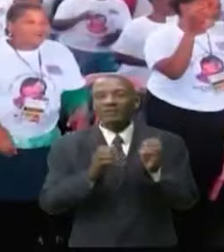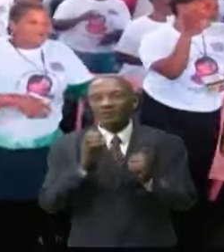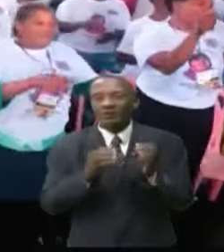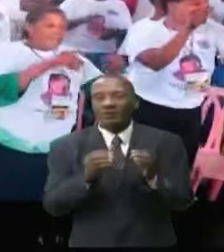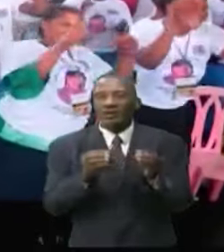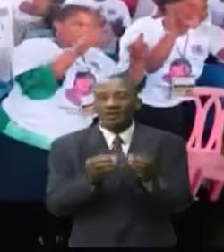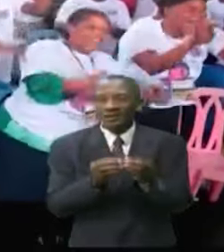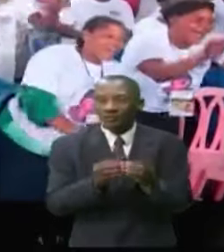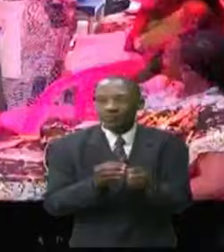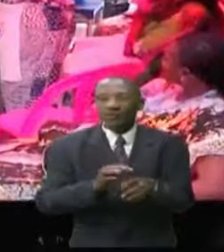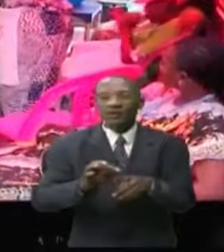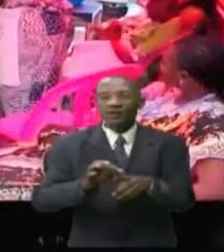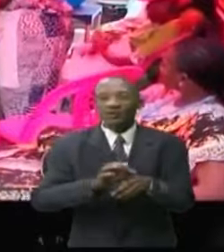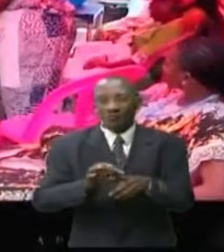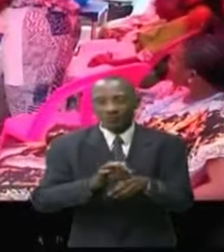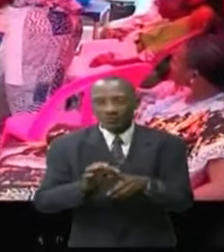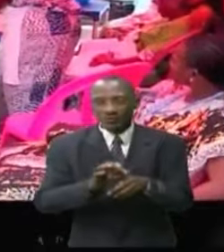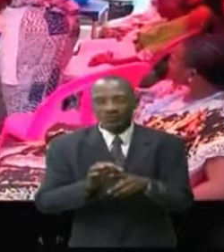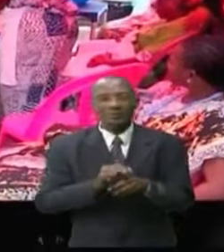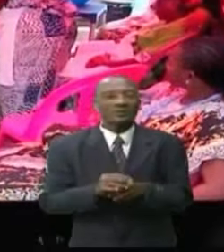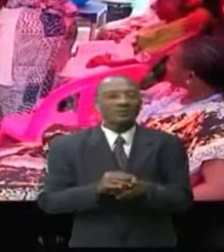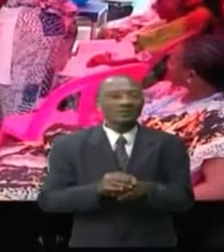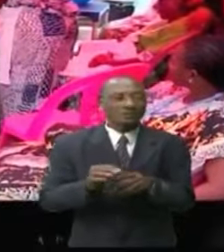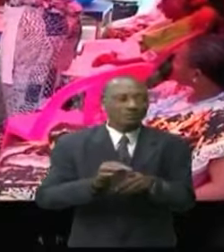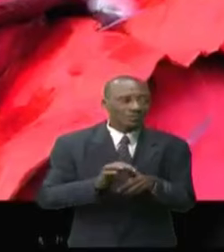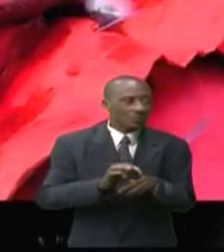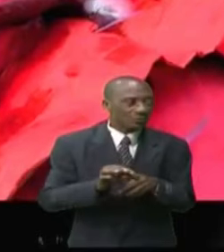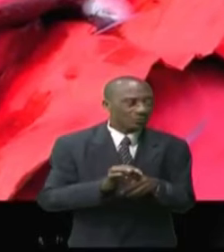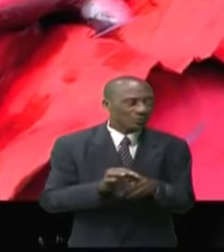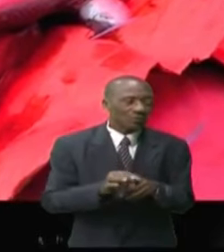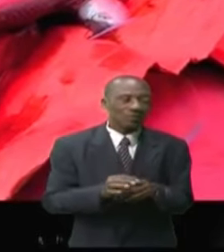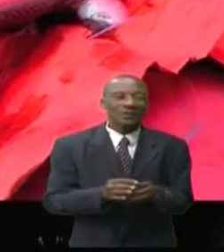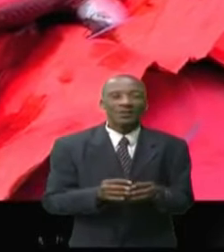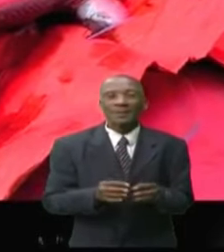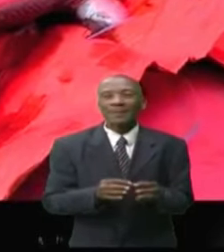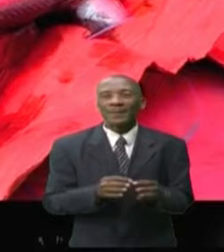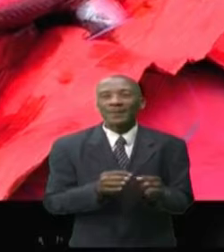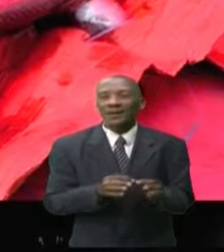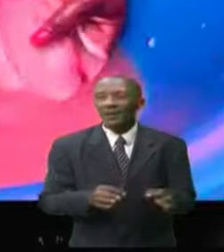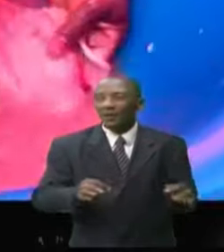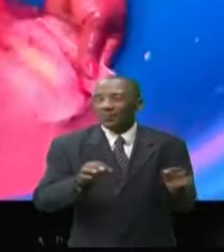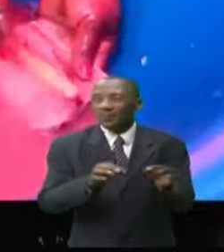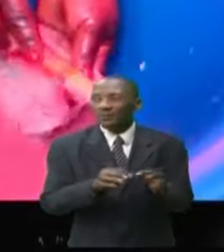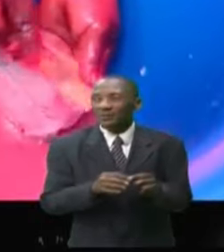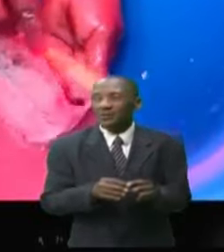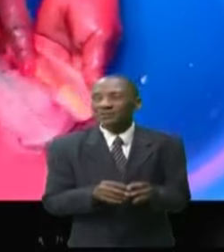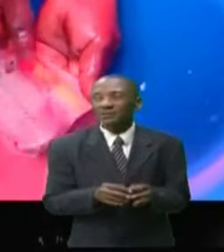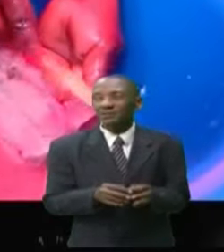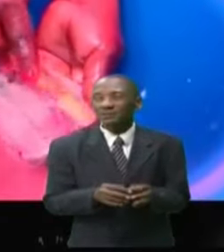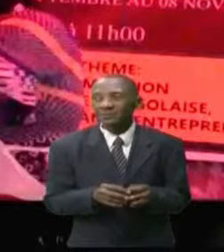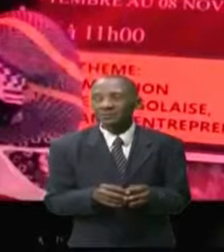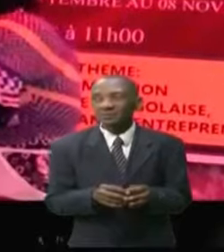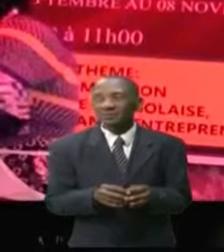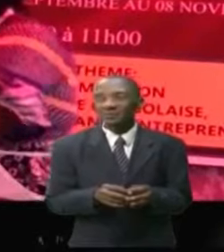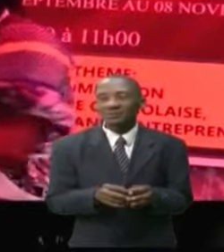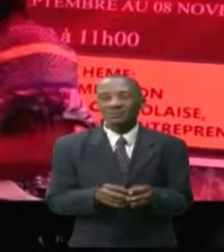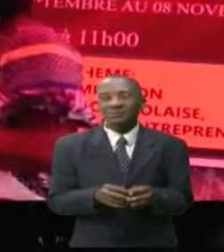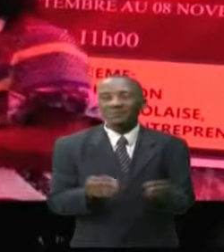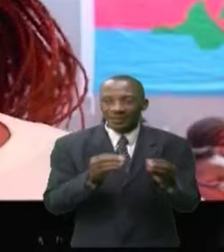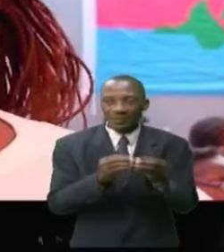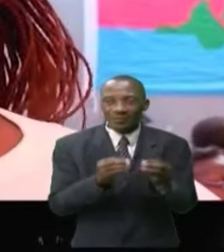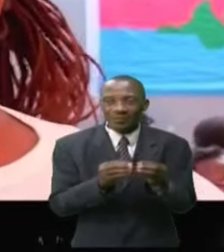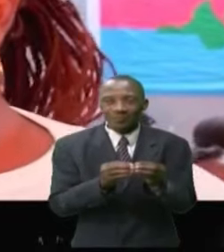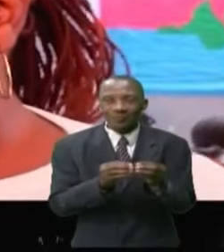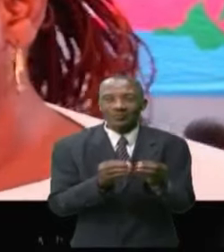fois-ci à liingwala là-bas les femmes ont appris à fabriquer différents produit une activité qui les rend autonome